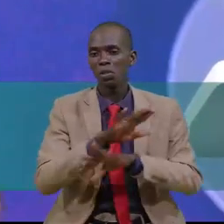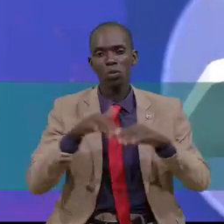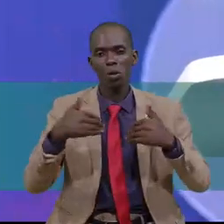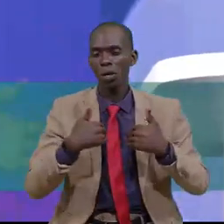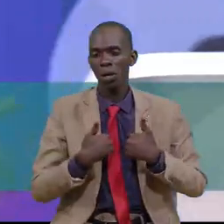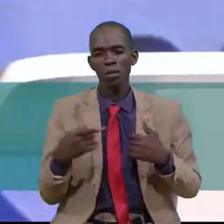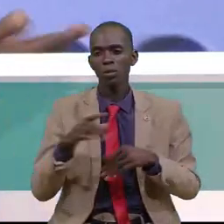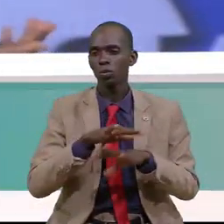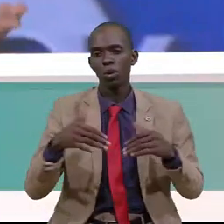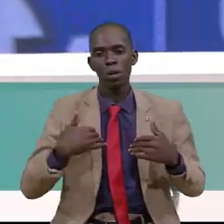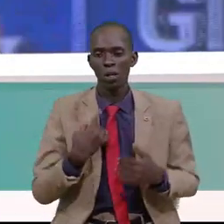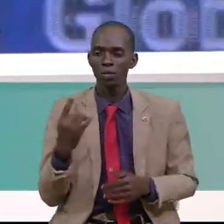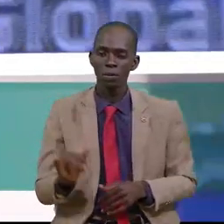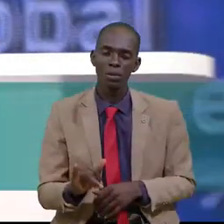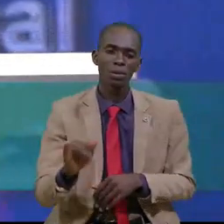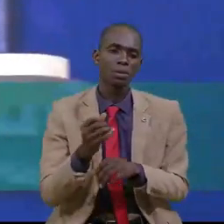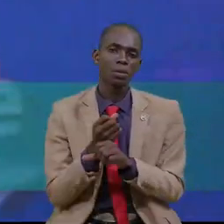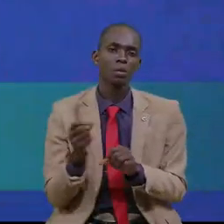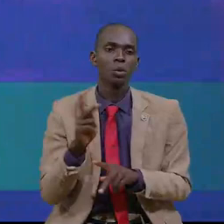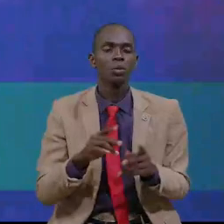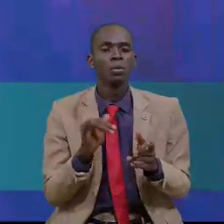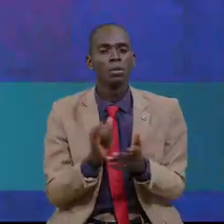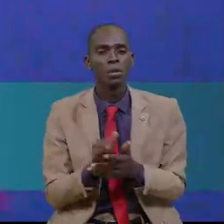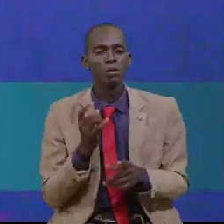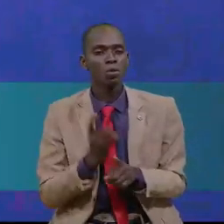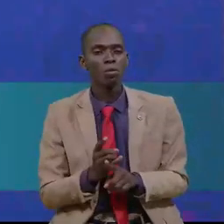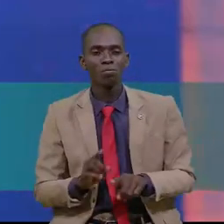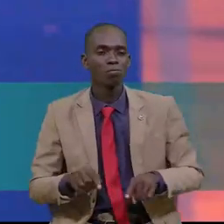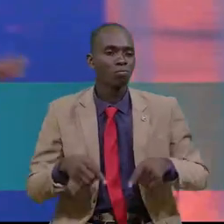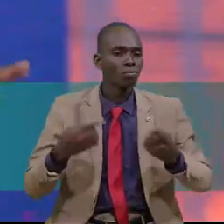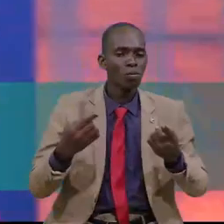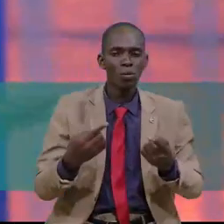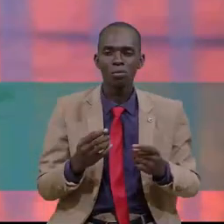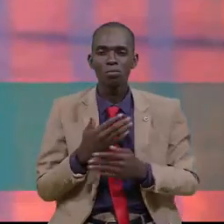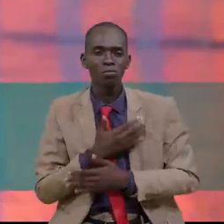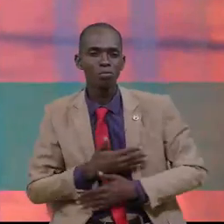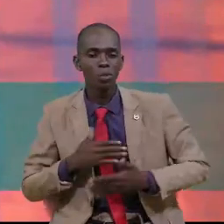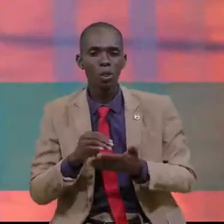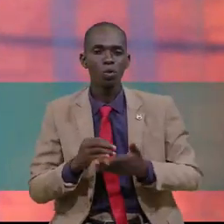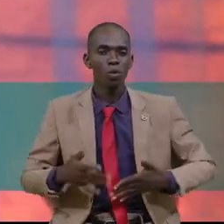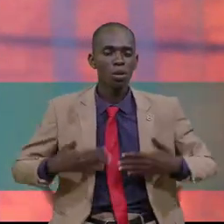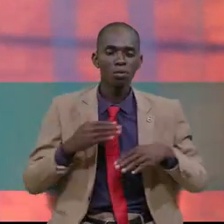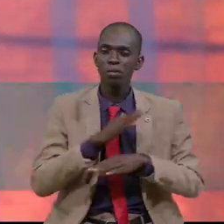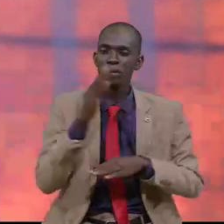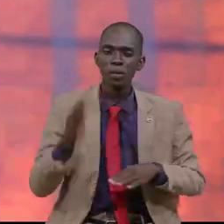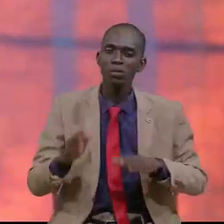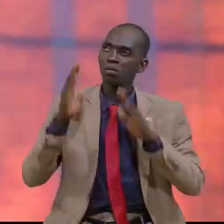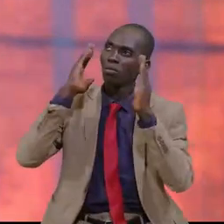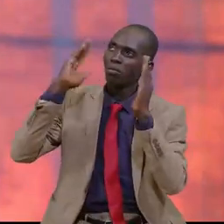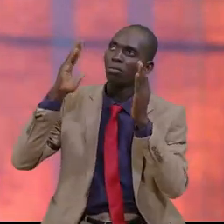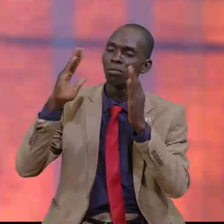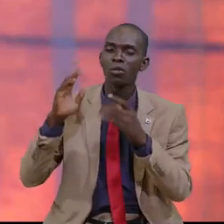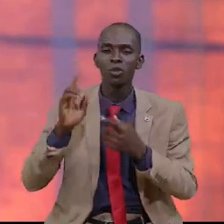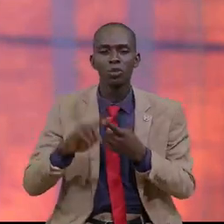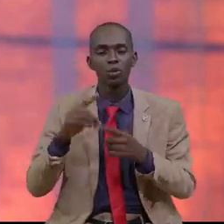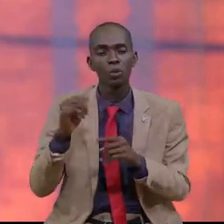n'auront pas le salut éternel. Ceux qui vont et vivent tel qu'ils veulent et ne prêtent aucune attention